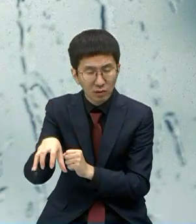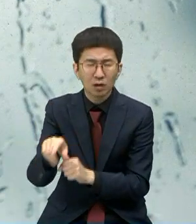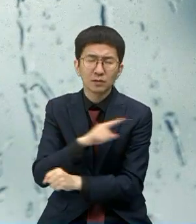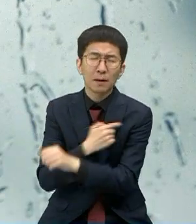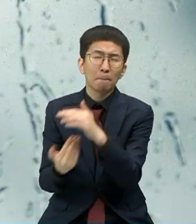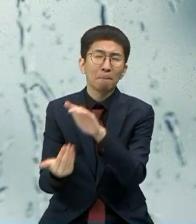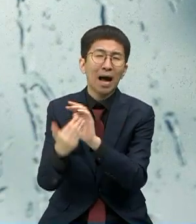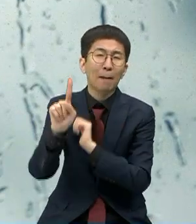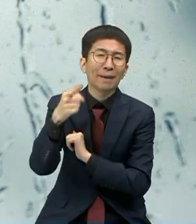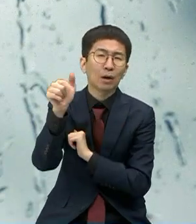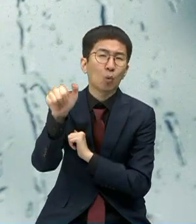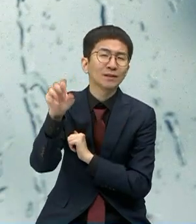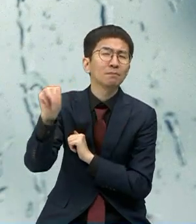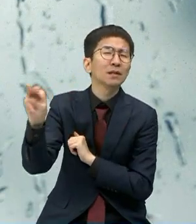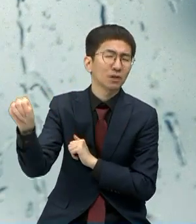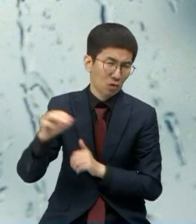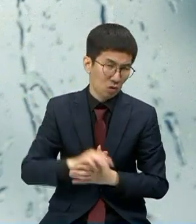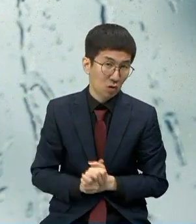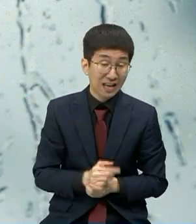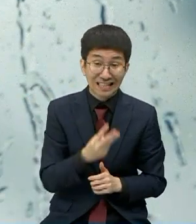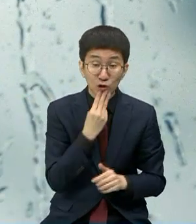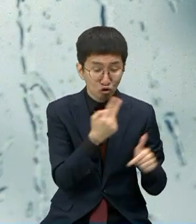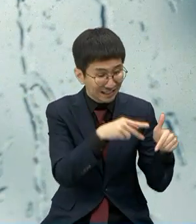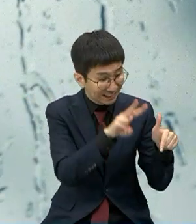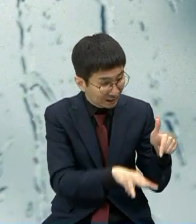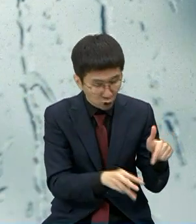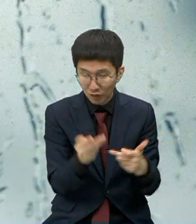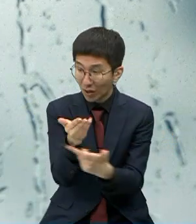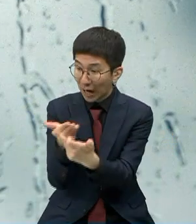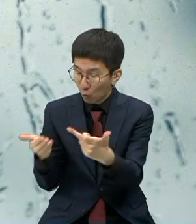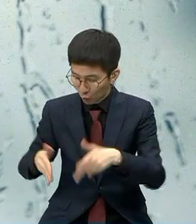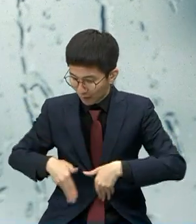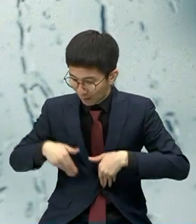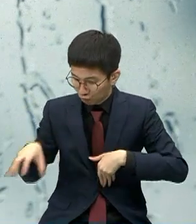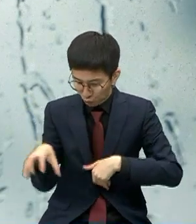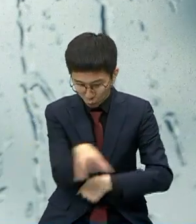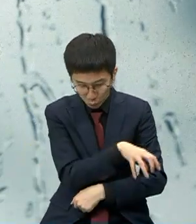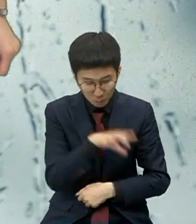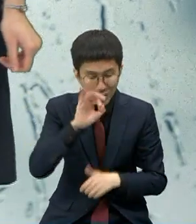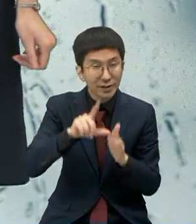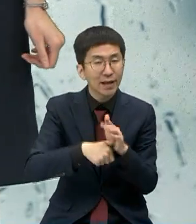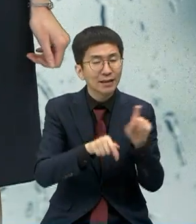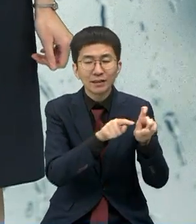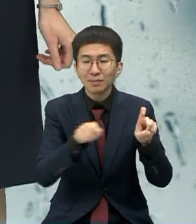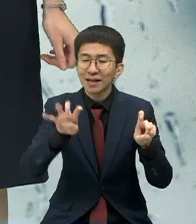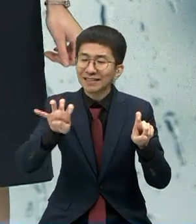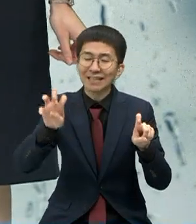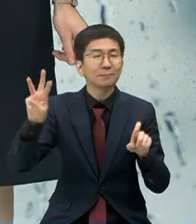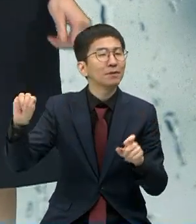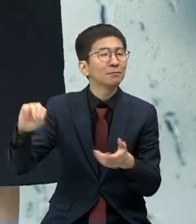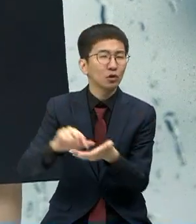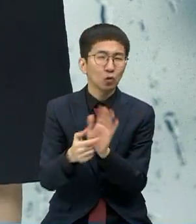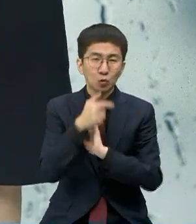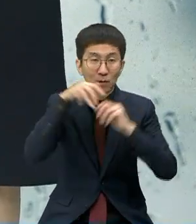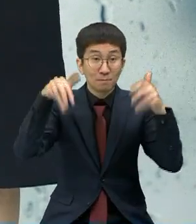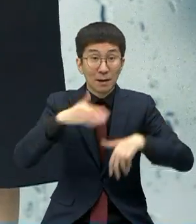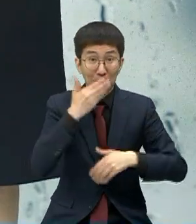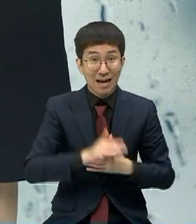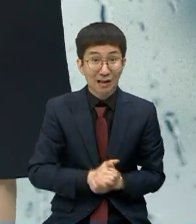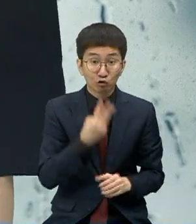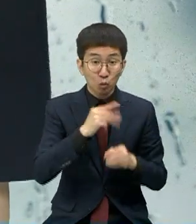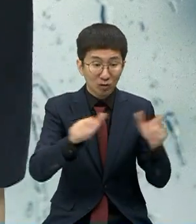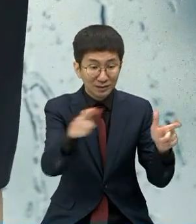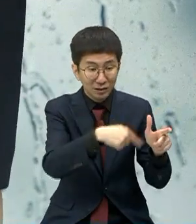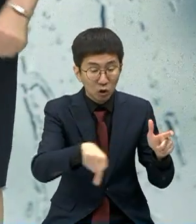큰 비가 집중되겠고요. 서울과 인천, 강원 남부에는 10에서 40mm가량이 오겠습니다. 수도권은 내일